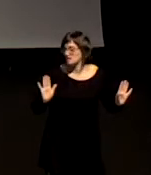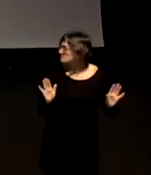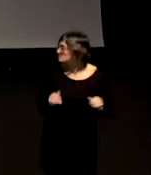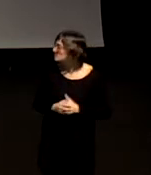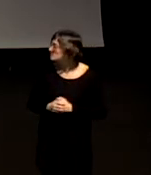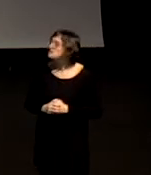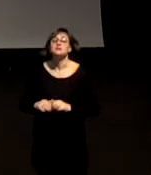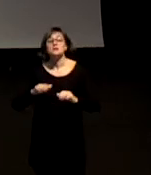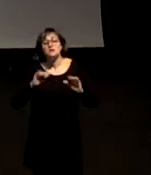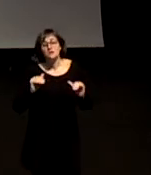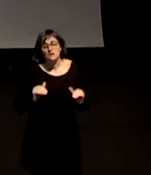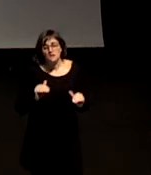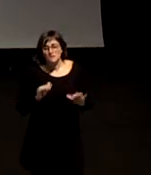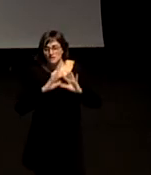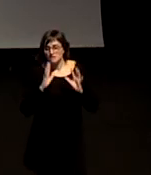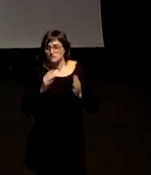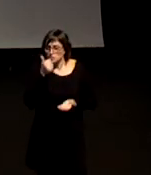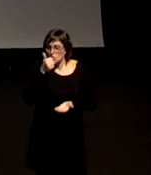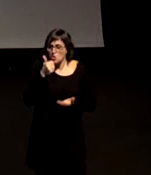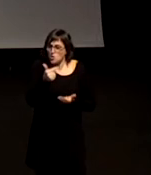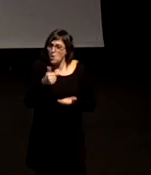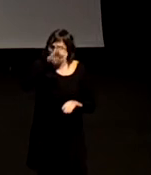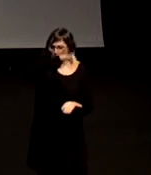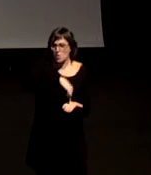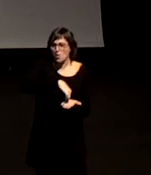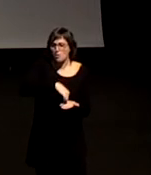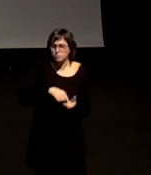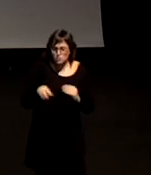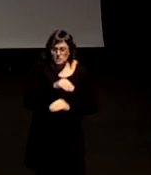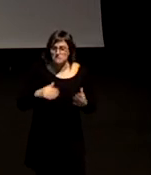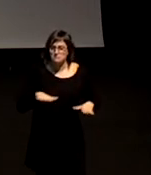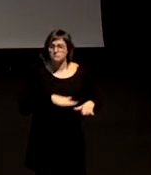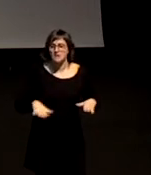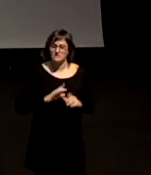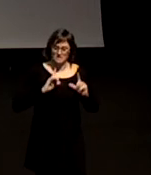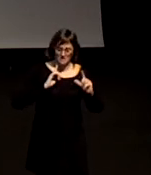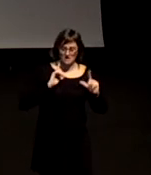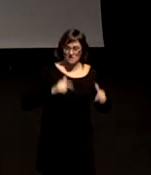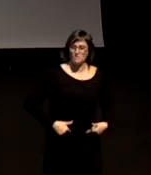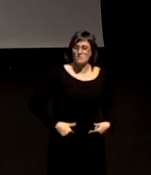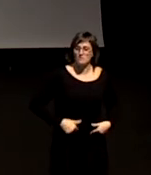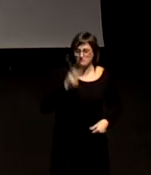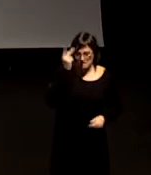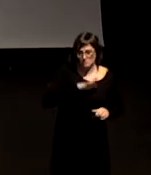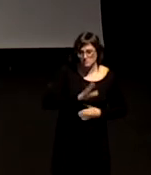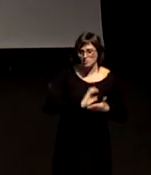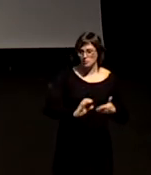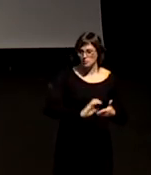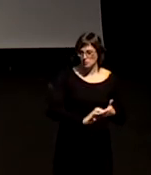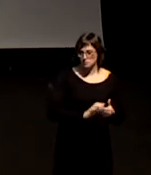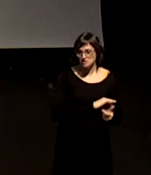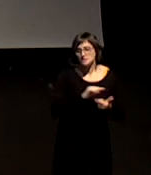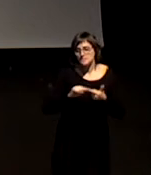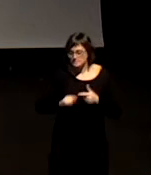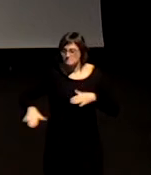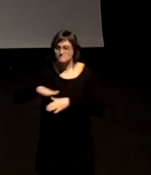même les deux centres de soins dans notre zone sont l'école vétérinaire de toulouse et